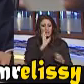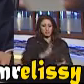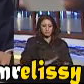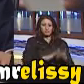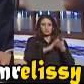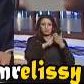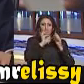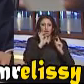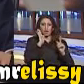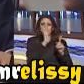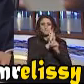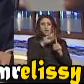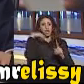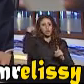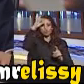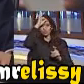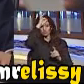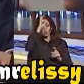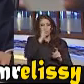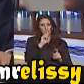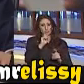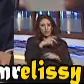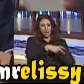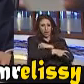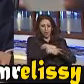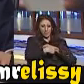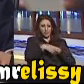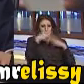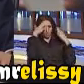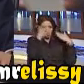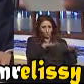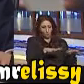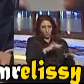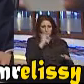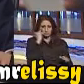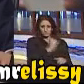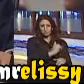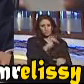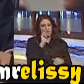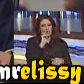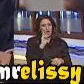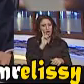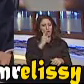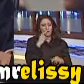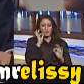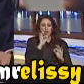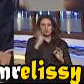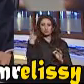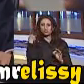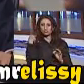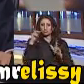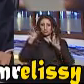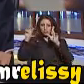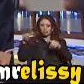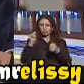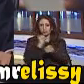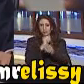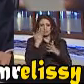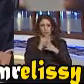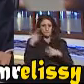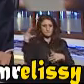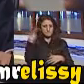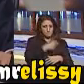البطاطا. وانا عايز اقول لكم ان هذا النموذج بالملايين في مصر، اطفال كتير جدا متسربين من